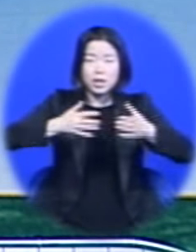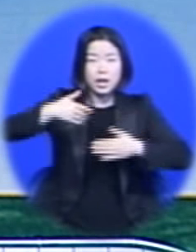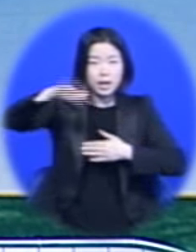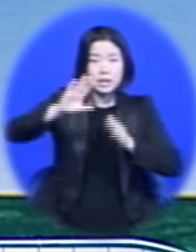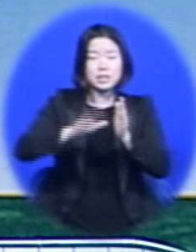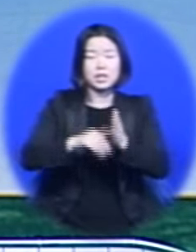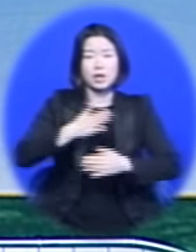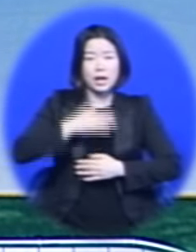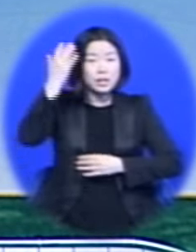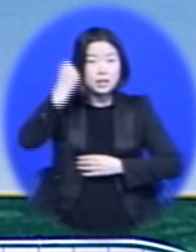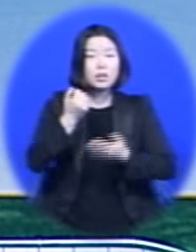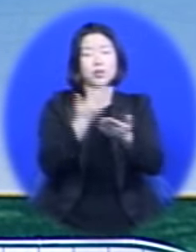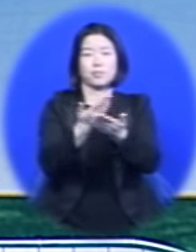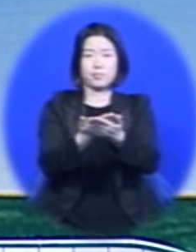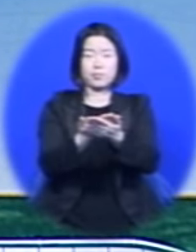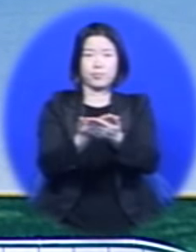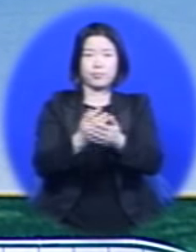때 나를 기억하여 주옵소서.